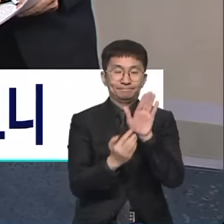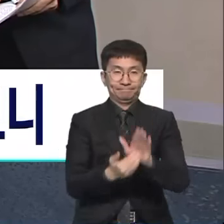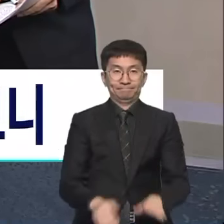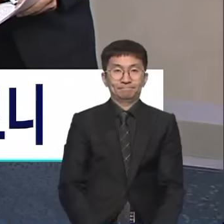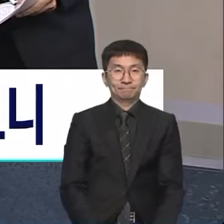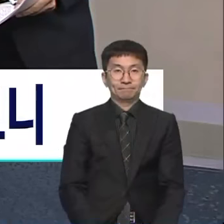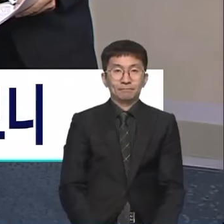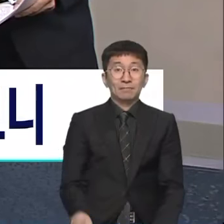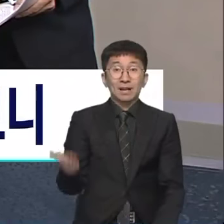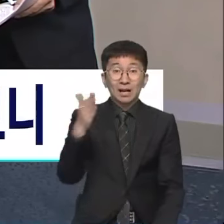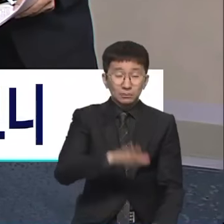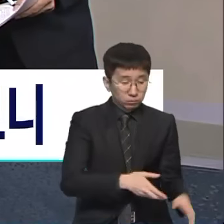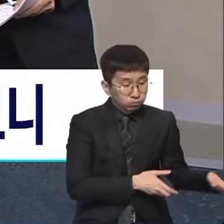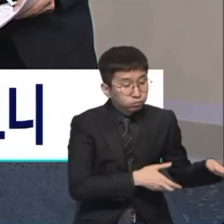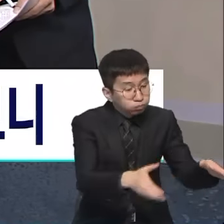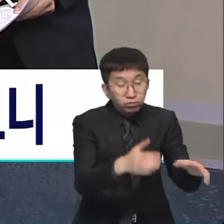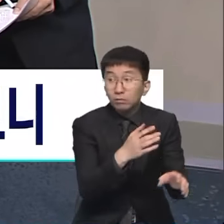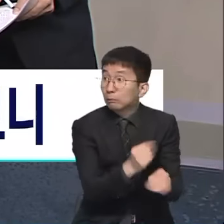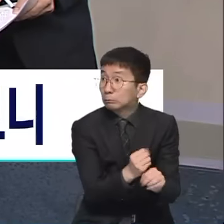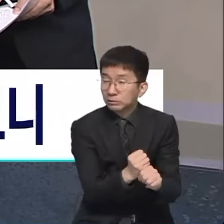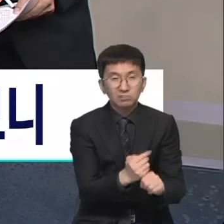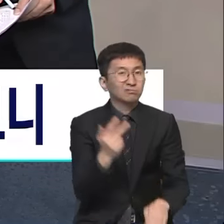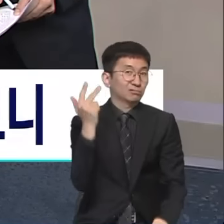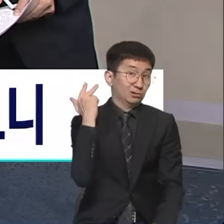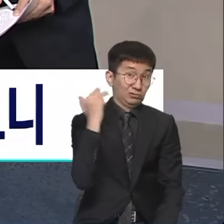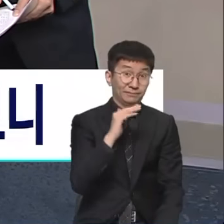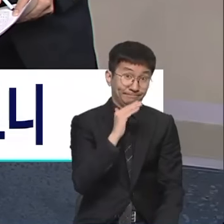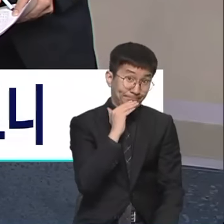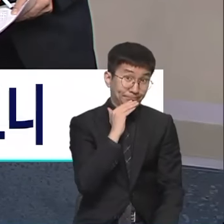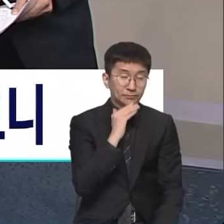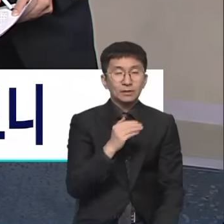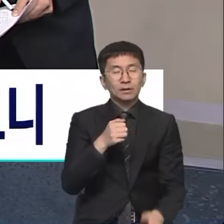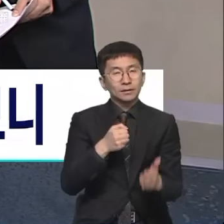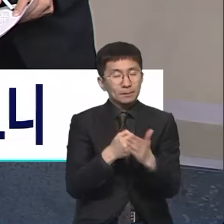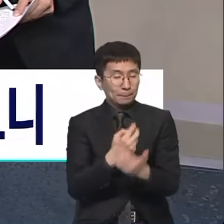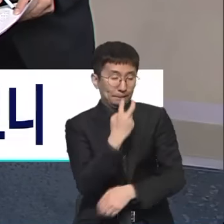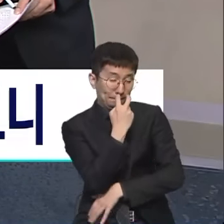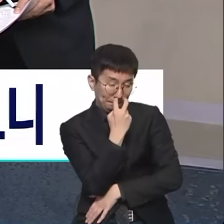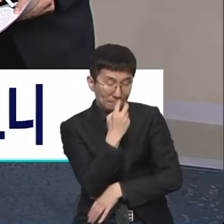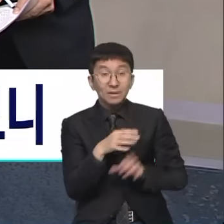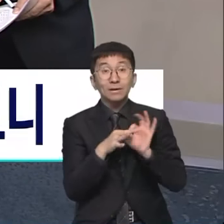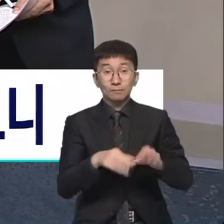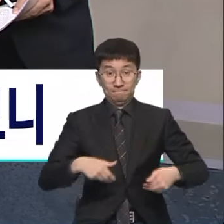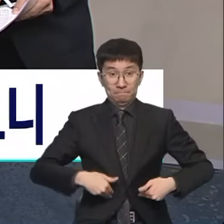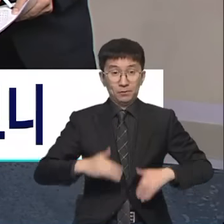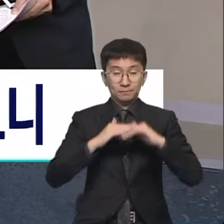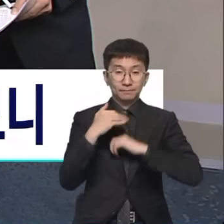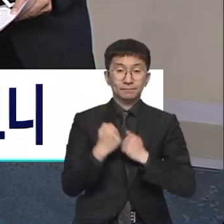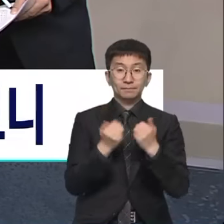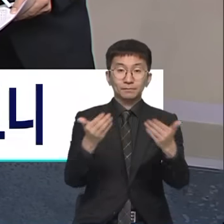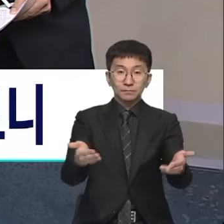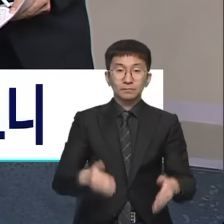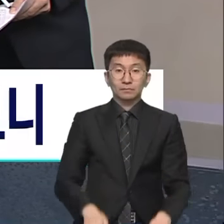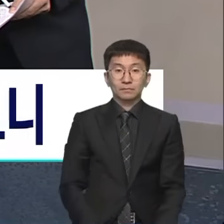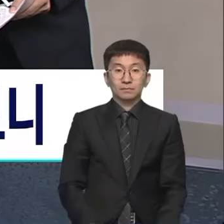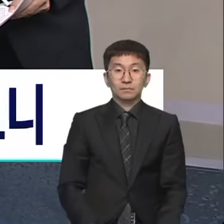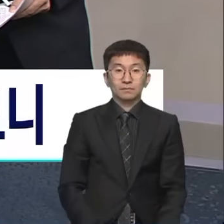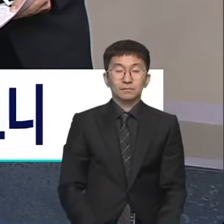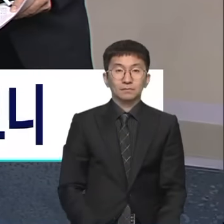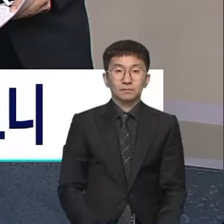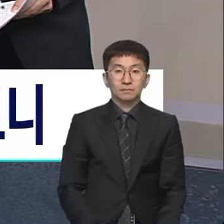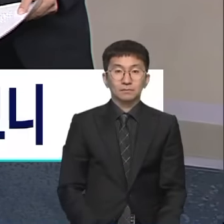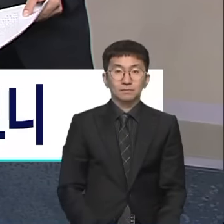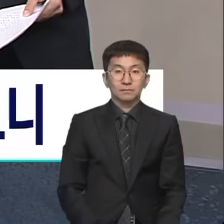정부는 밝혔습니다. 다만 아직은 방류한 지 얼마 안 된 시점이어서 지속적인 분석이 필요합니다. 최재영 기자가 단독